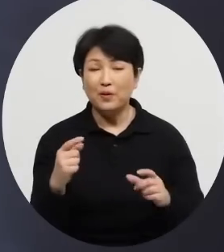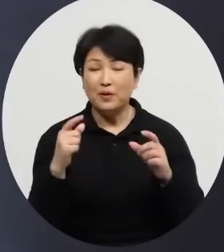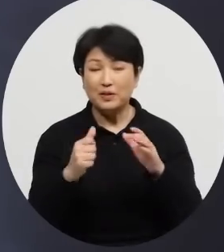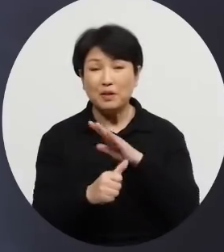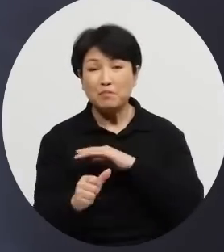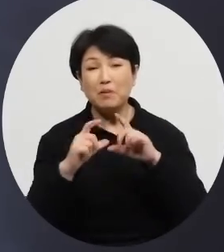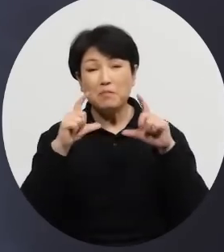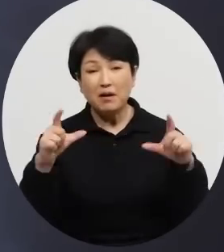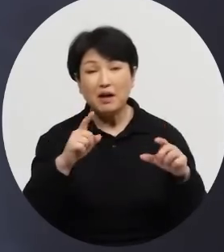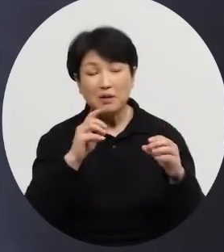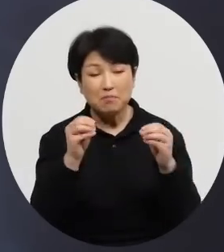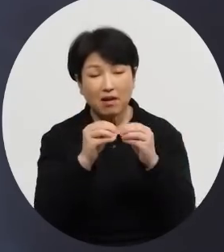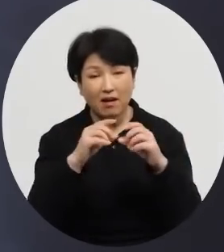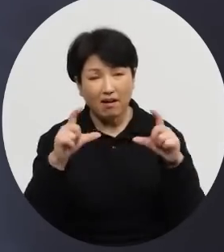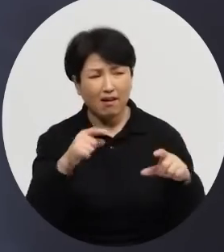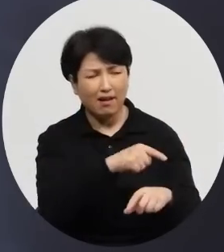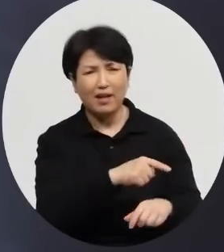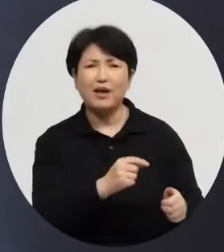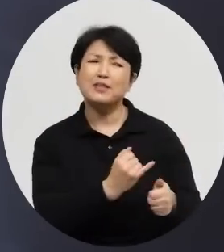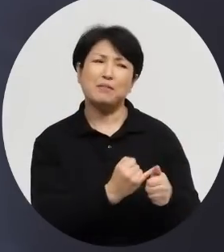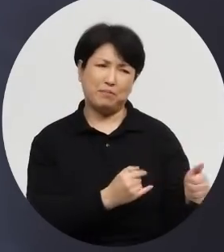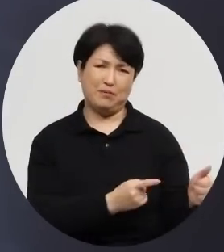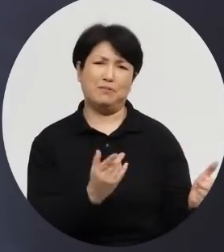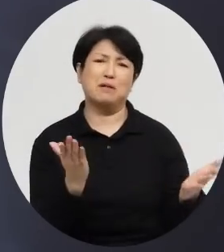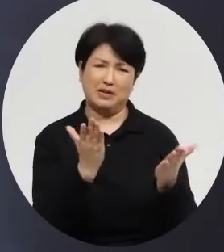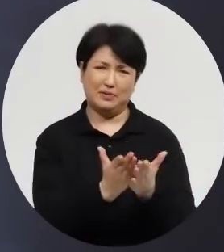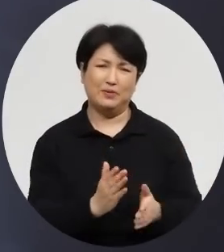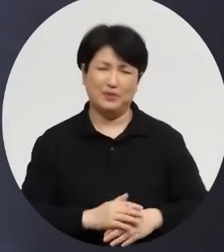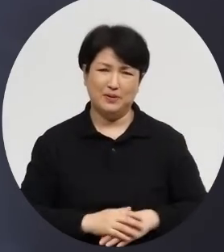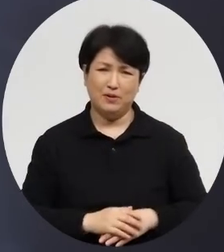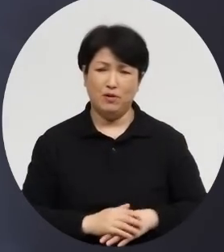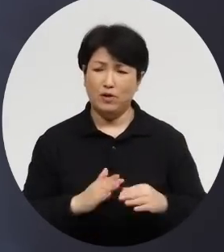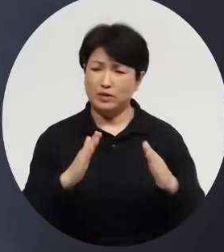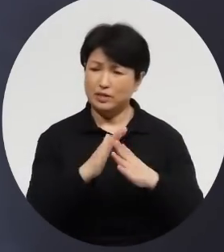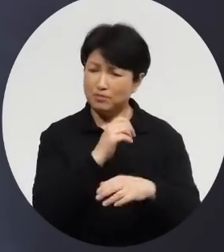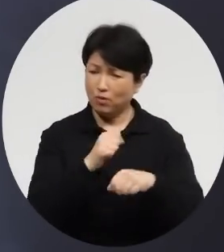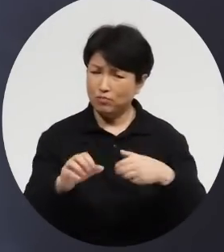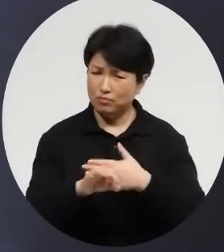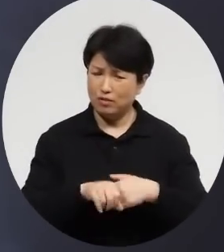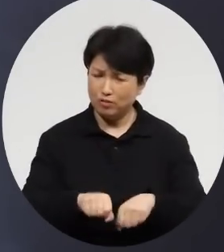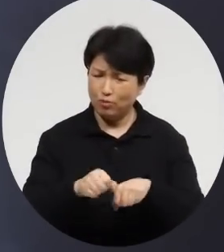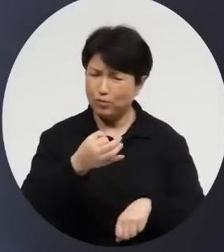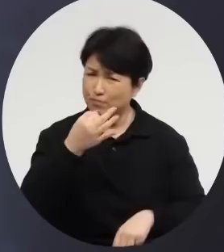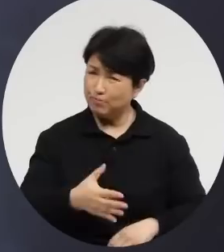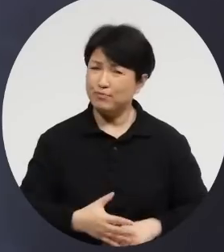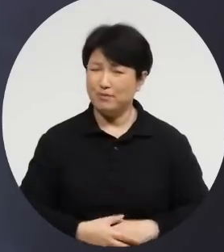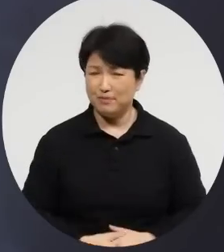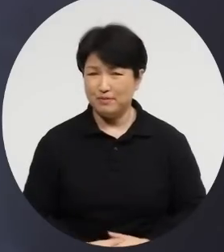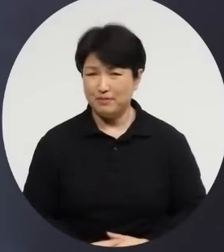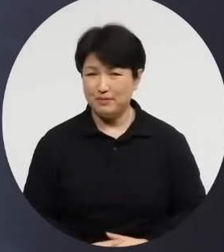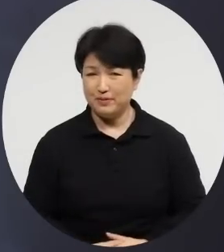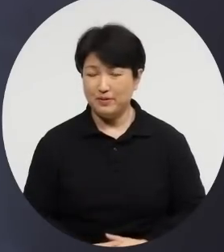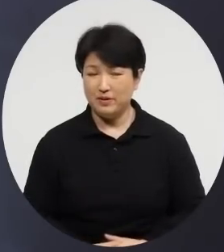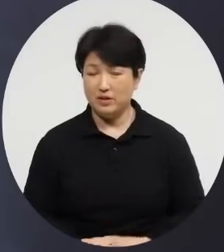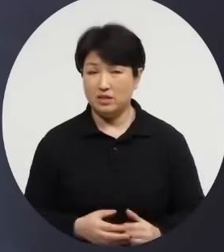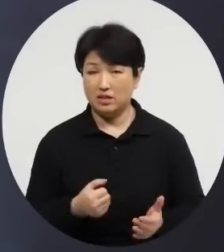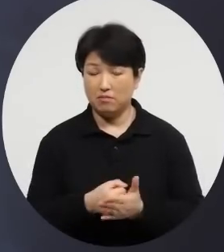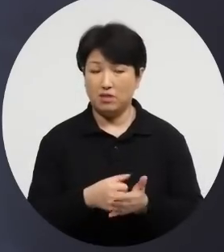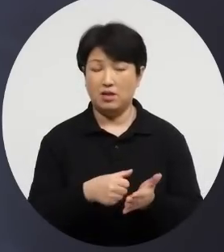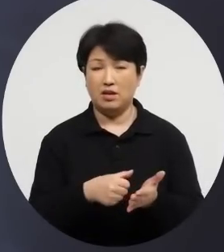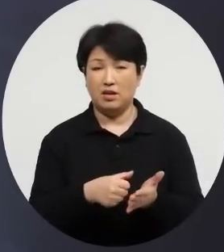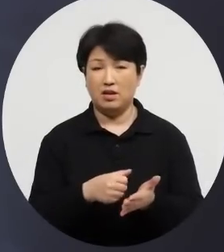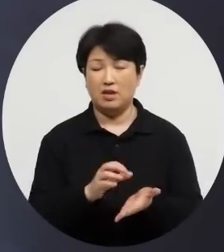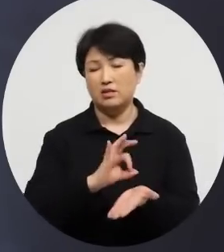그러면 뭐 집도 크면 청소하기 힘들지 그게 뭐가 좋아요. 그래서 소비